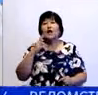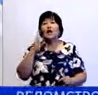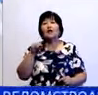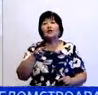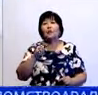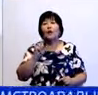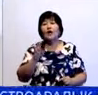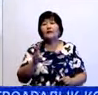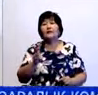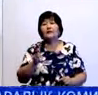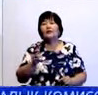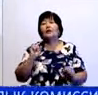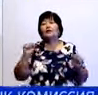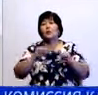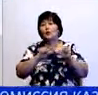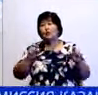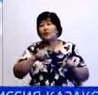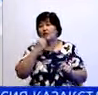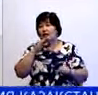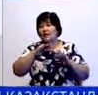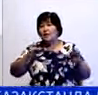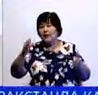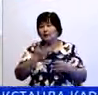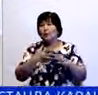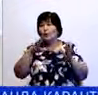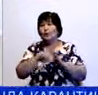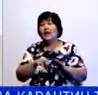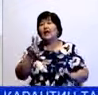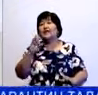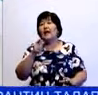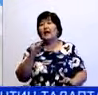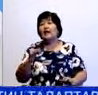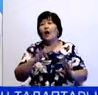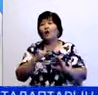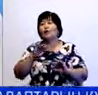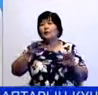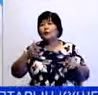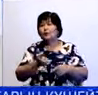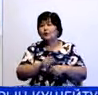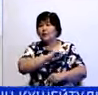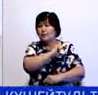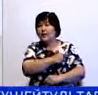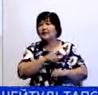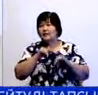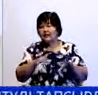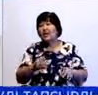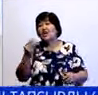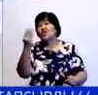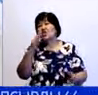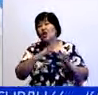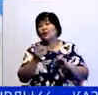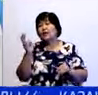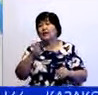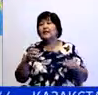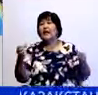спорт клубынан жақсы балдар бар. Оның ішінде осы Нағиялында балдары өте мықты деңгейде. Шиелі ауданынан